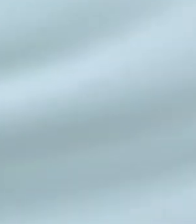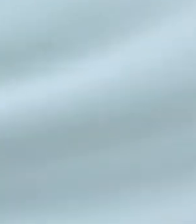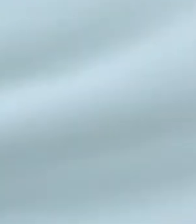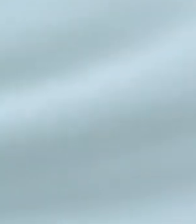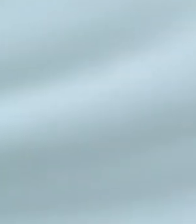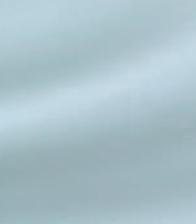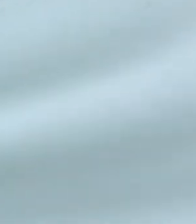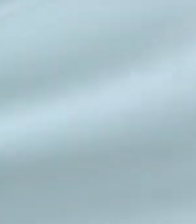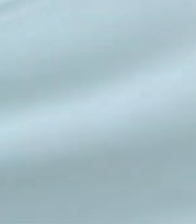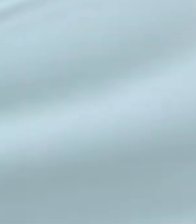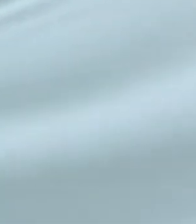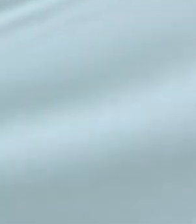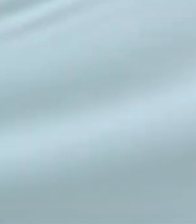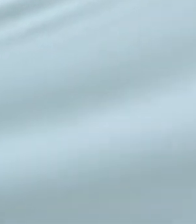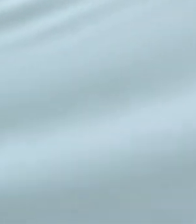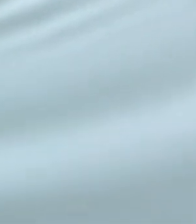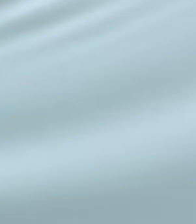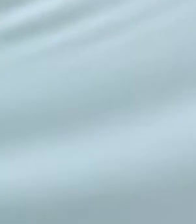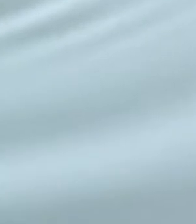으